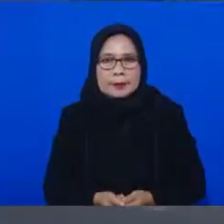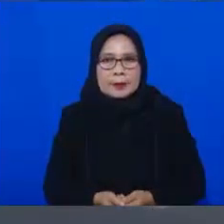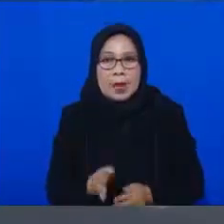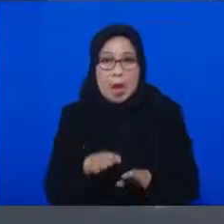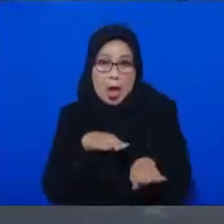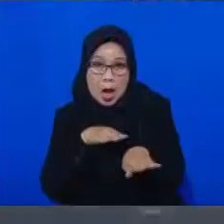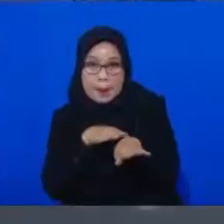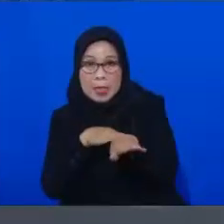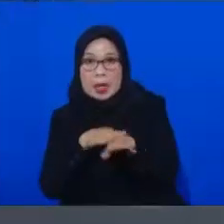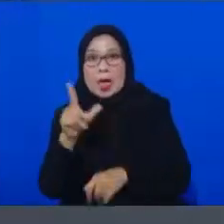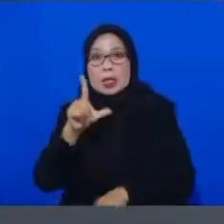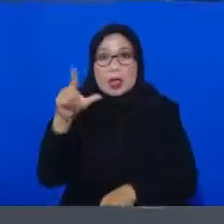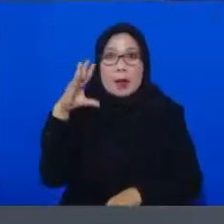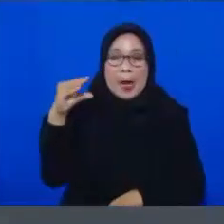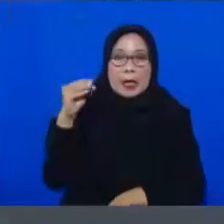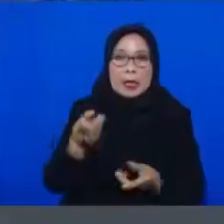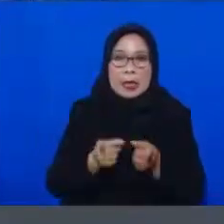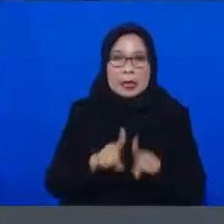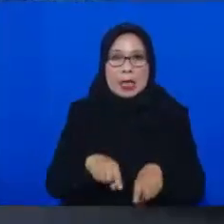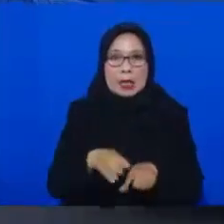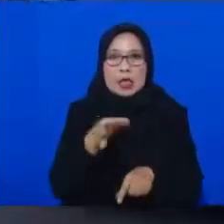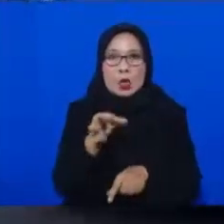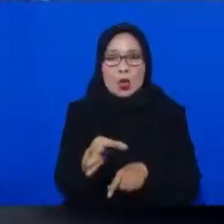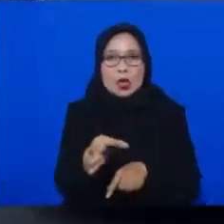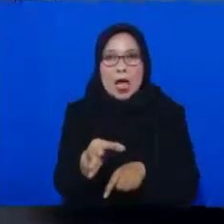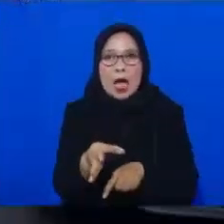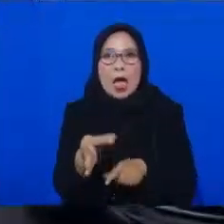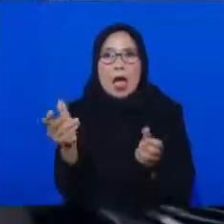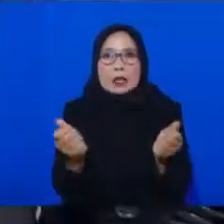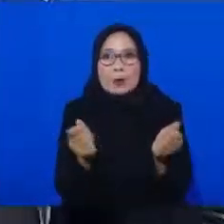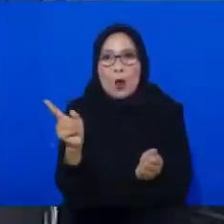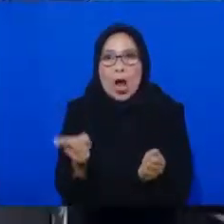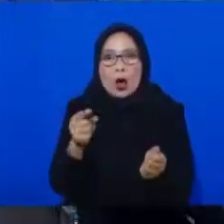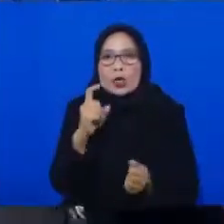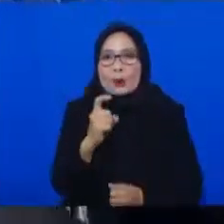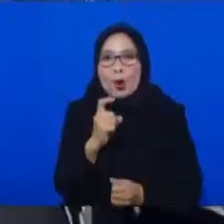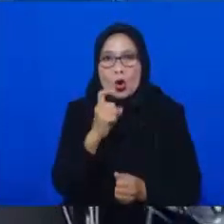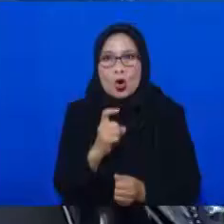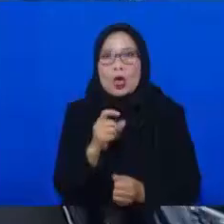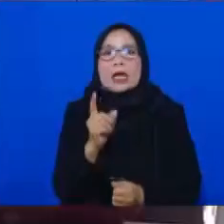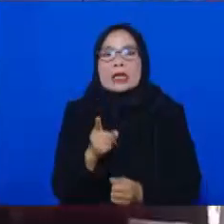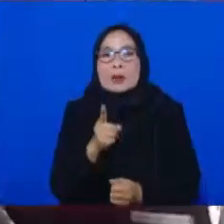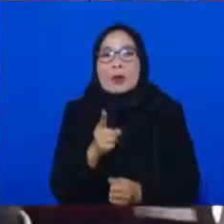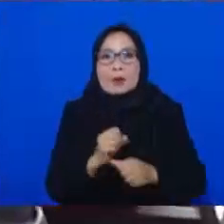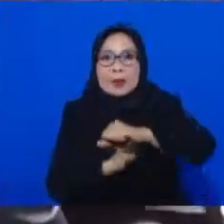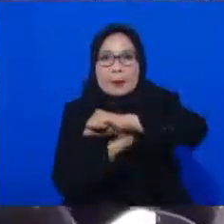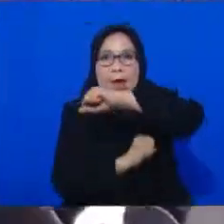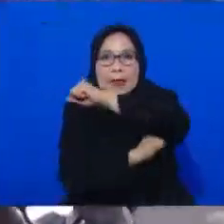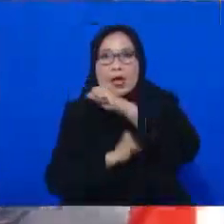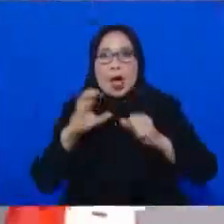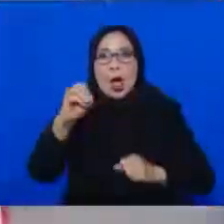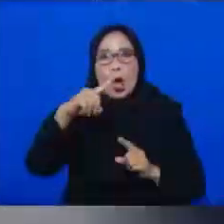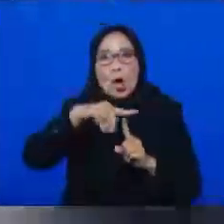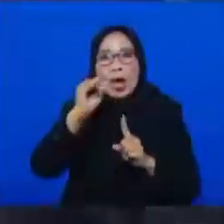Kemacetan parah pada Selasa pagi juga terjadi di Kota Seribu Angkot, Bogor, Jawa Barat, imbas penutupan jembatan Otista.